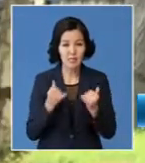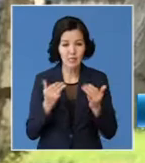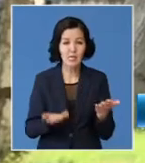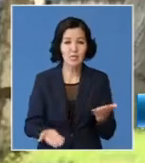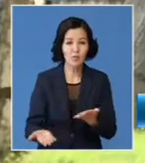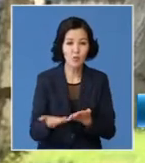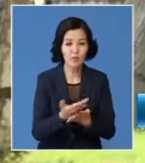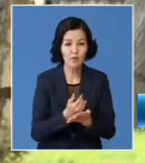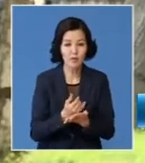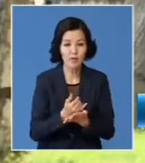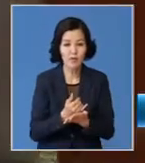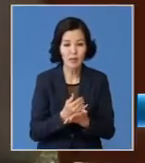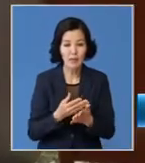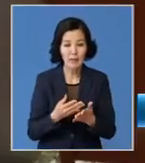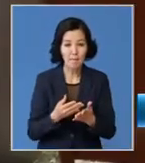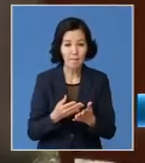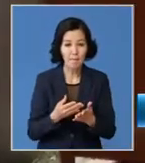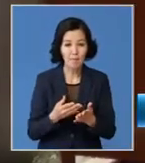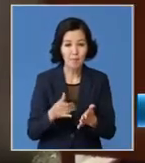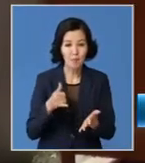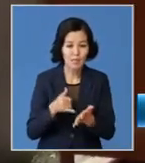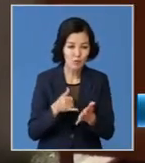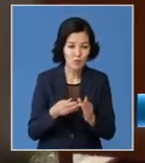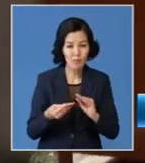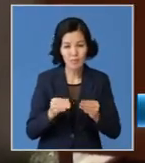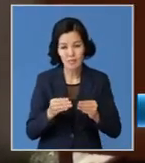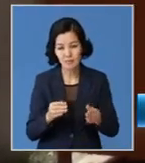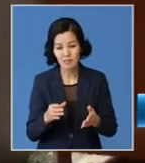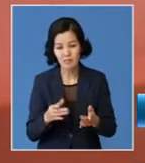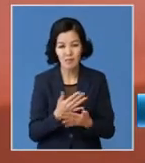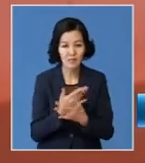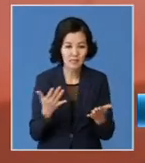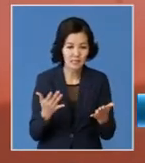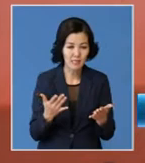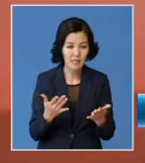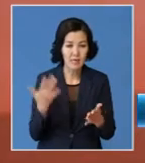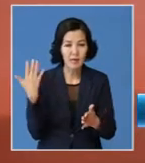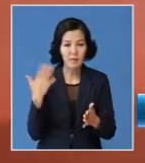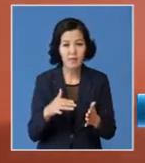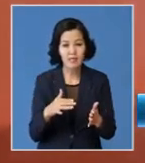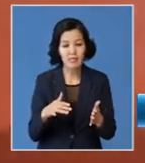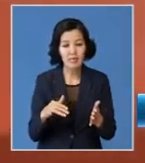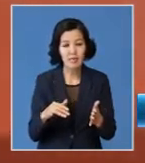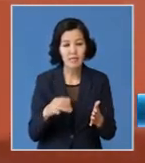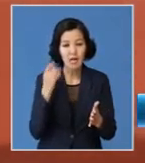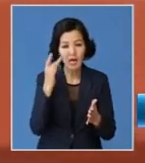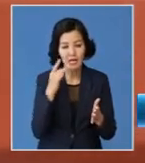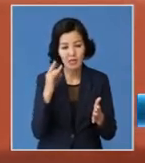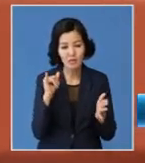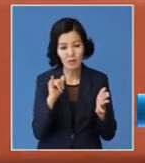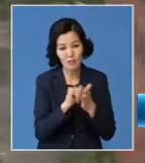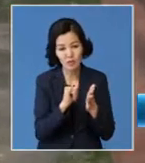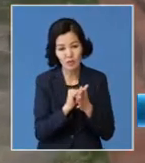сбора пластмассовых изделий. В прошлом году в областном центре было установлено почти 50 модулей для сбора опасной продукции.